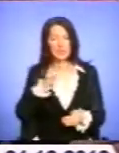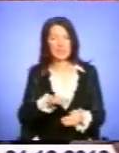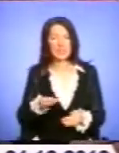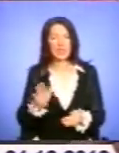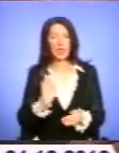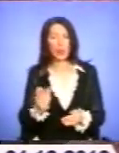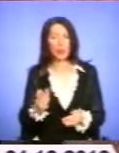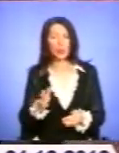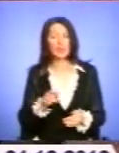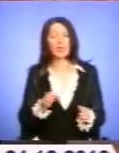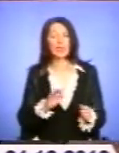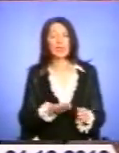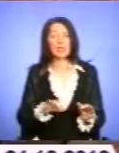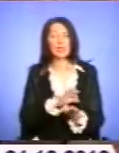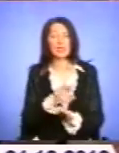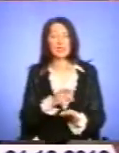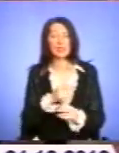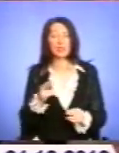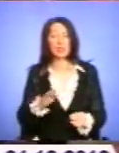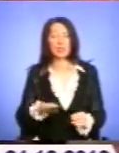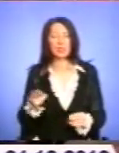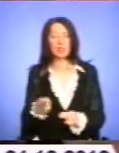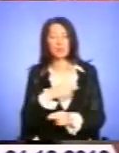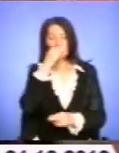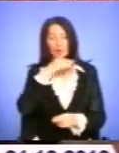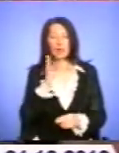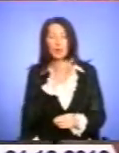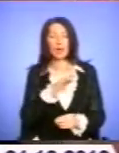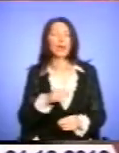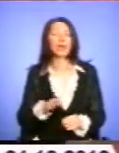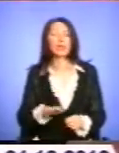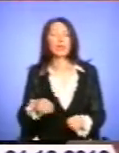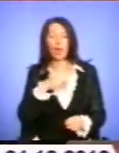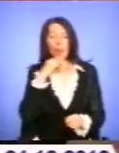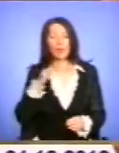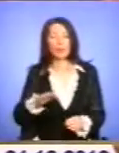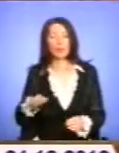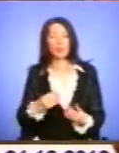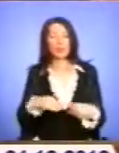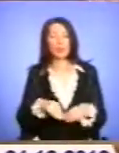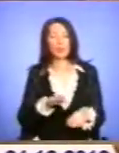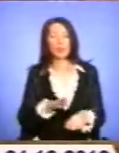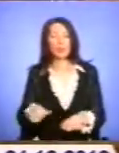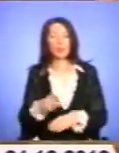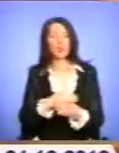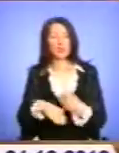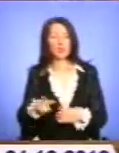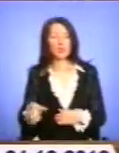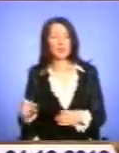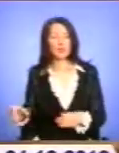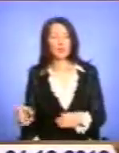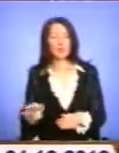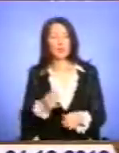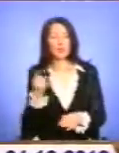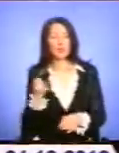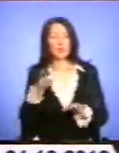будуть переважно діти-сироти, діти, позбавлені батьківського піклування, діти з багатодітних малозабезпечених сімей, діти-інваліди. Цікаве дійство для школярів краю